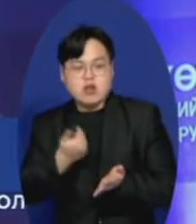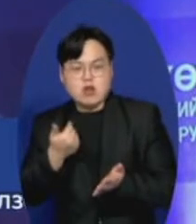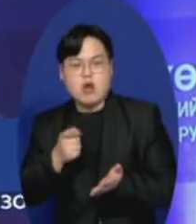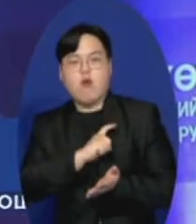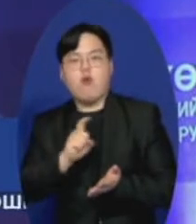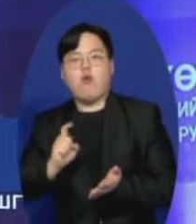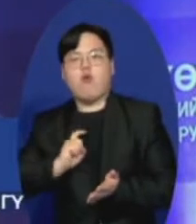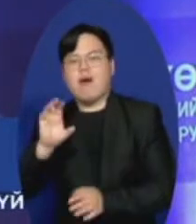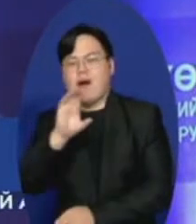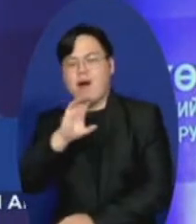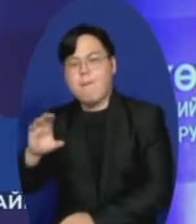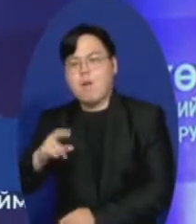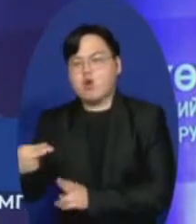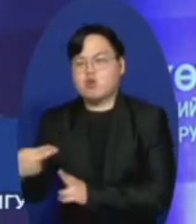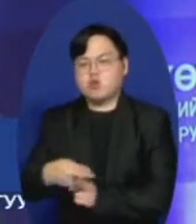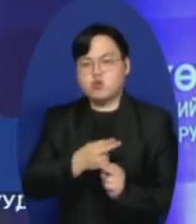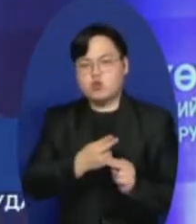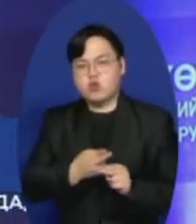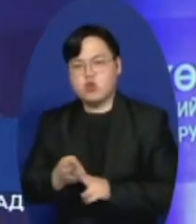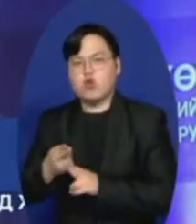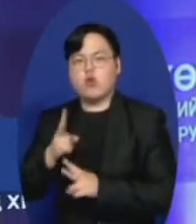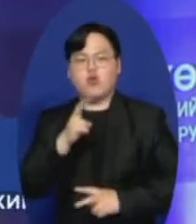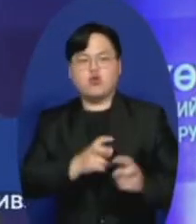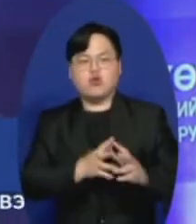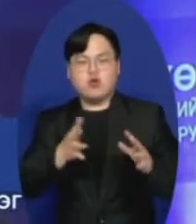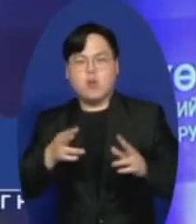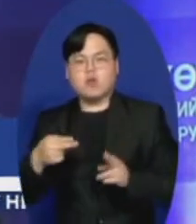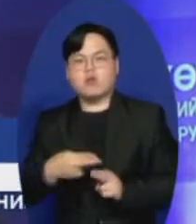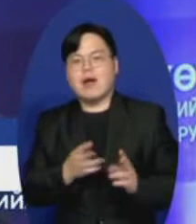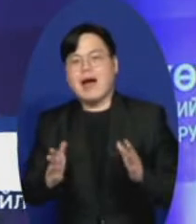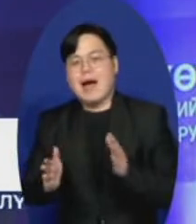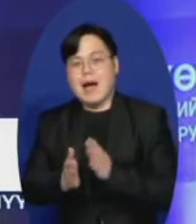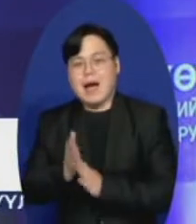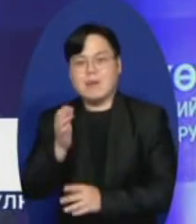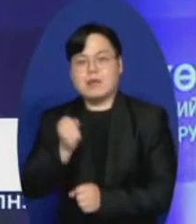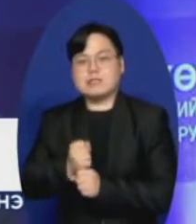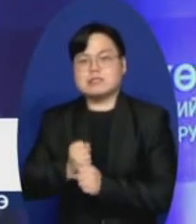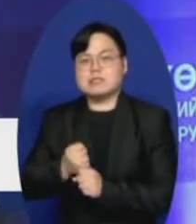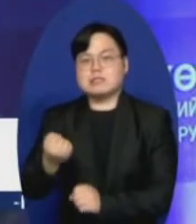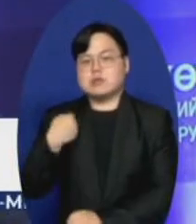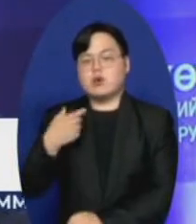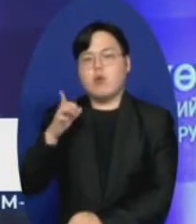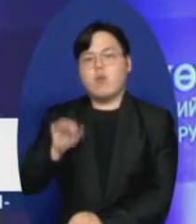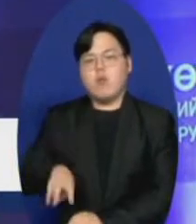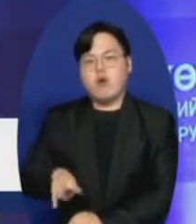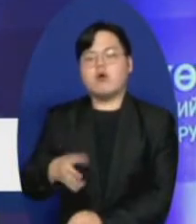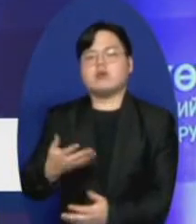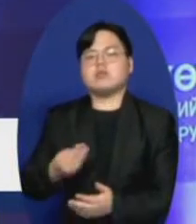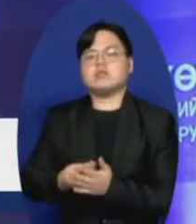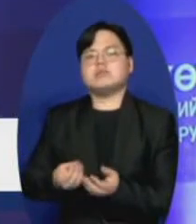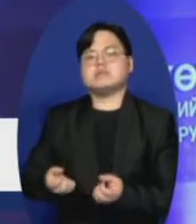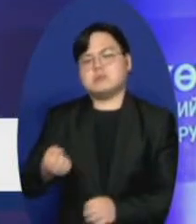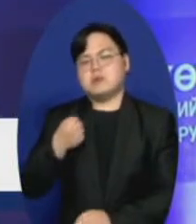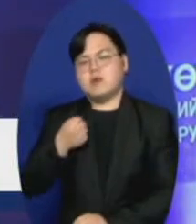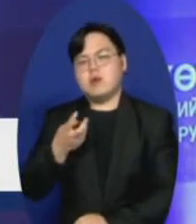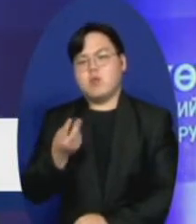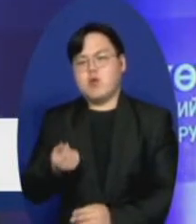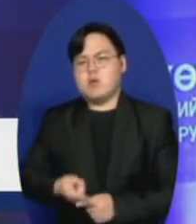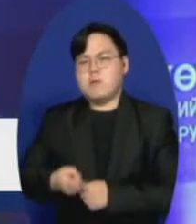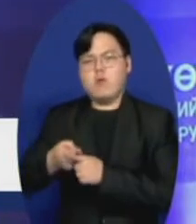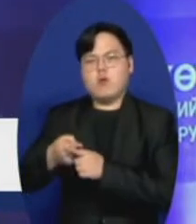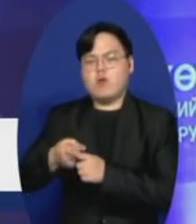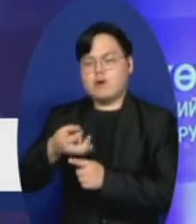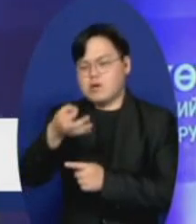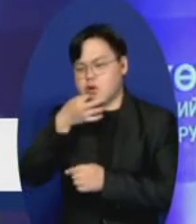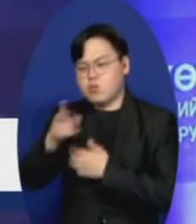манай одоо хувийн хөвшлийнхэн орж ирж хийгээд үйлдвэрийнхэнтэй хамтраад хамтарсан маягаар энэ гацсыг нэмэх одоо энэ үнийн эсэл